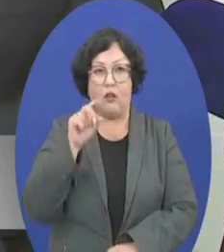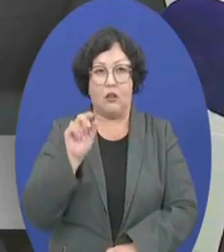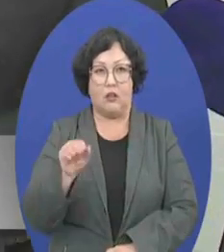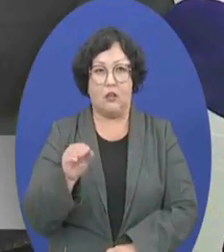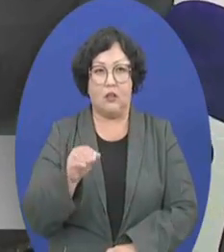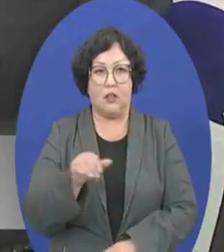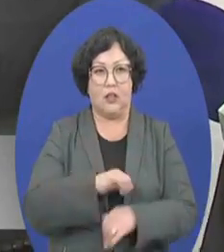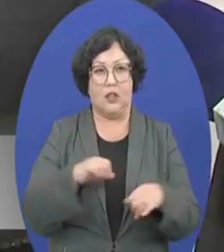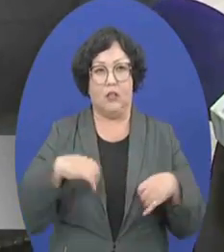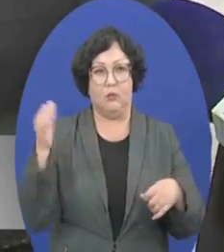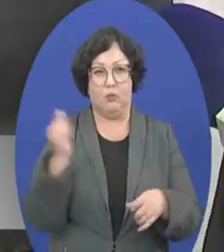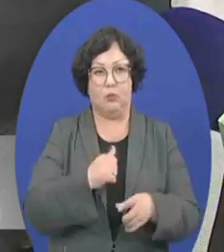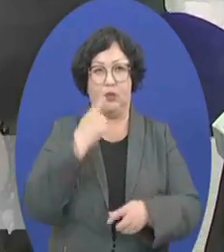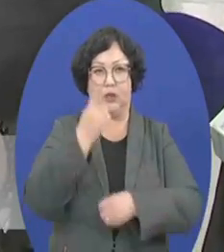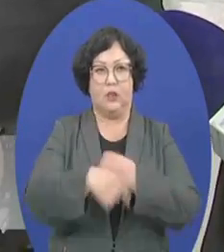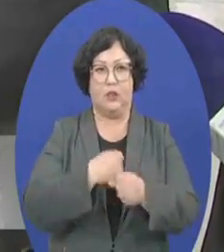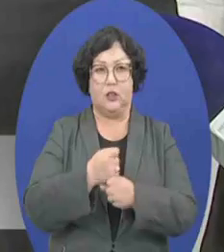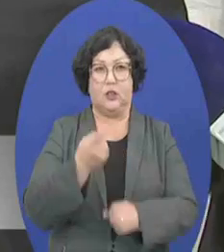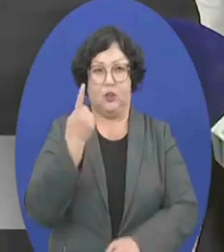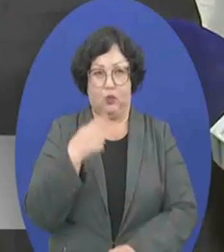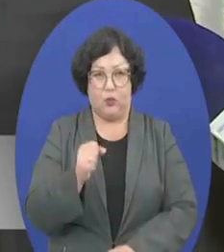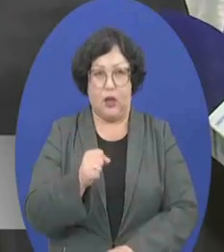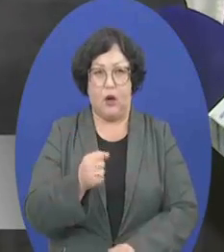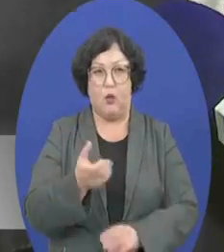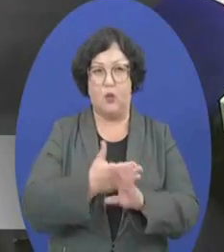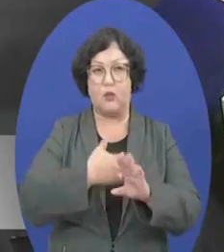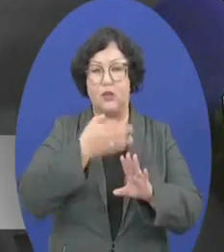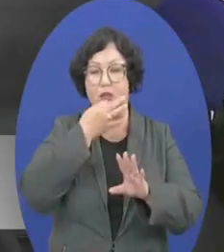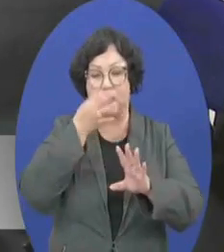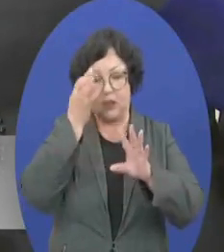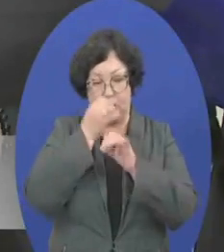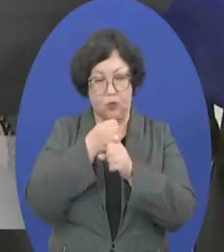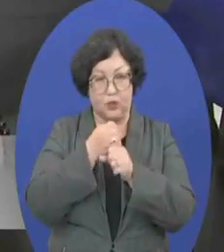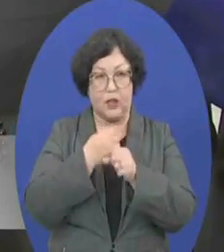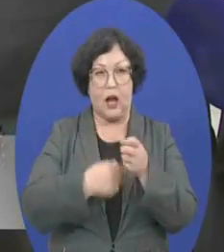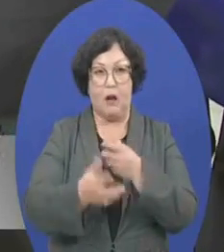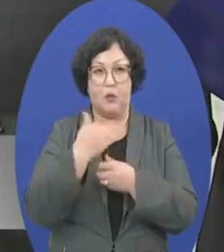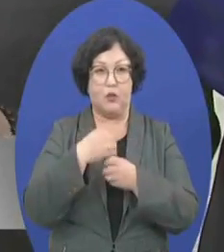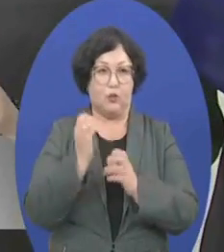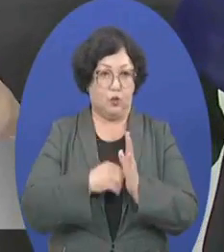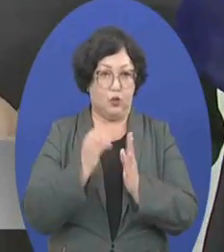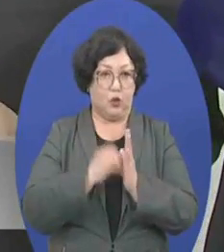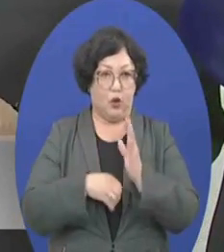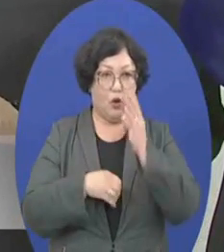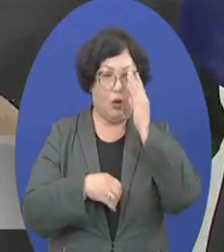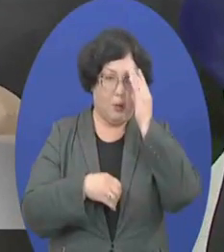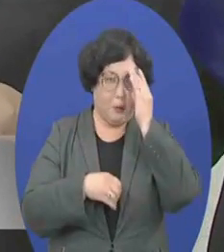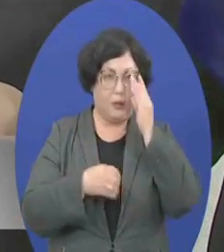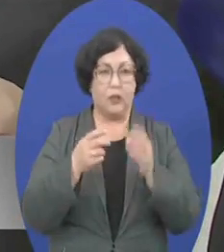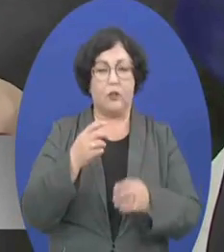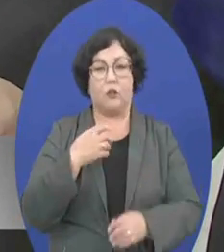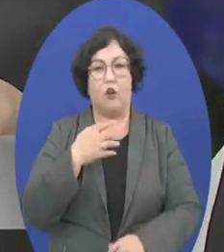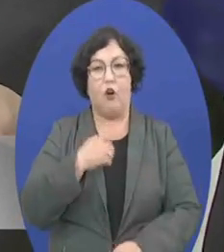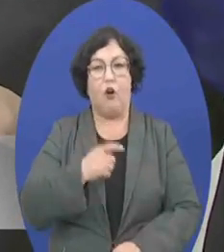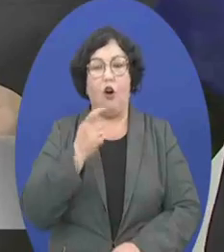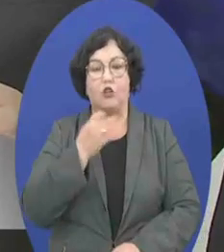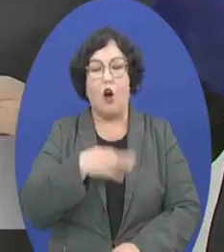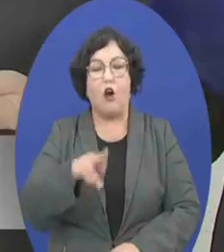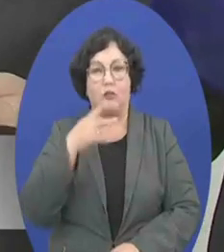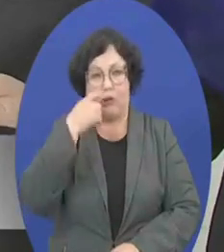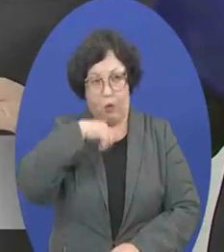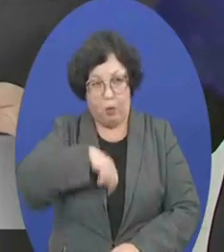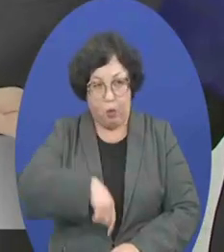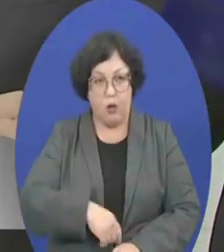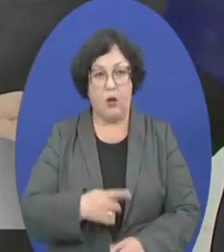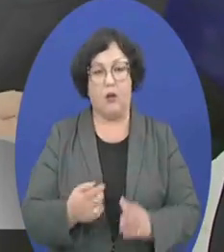зүйл нь иргэн бүхэн жил нэг удаа урьдчилан сэргийлэх үзлэгт хамрагдах та. Тэр нь чулуун гэдгийн дуран, хадаасны дуран